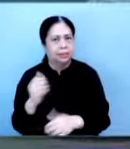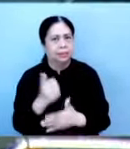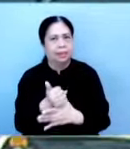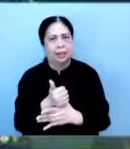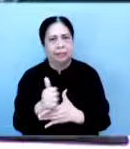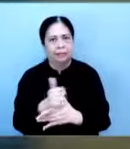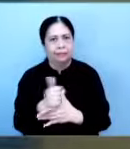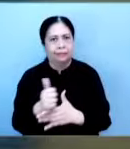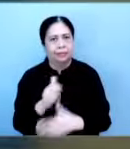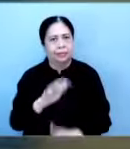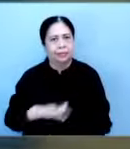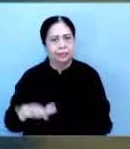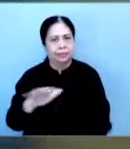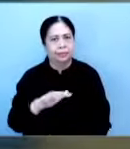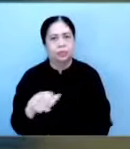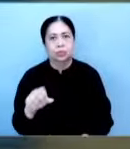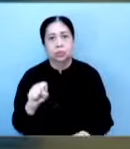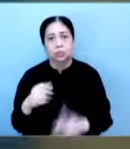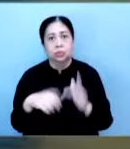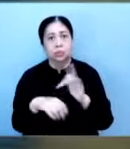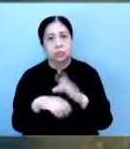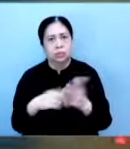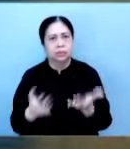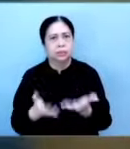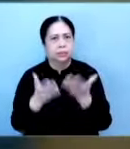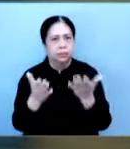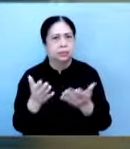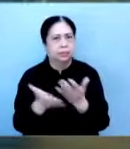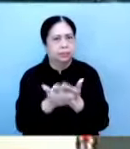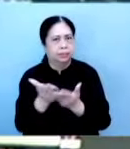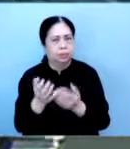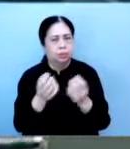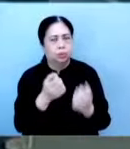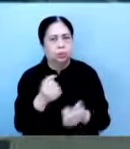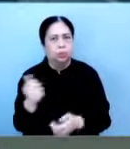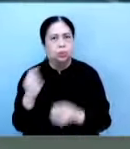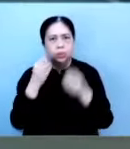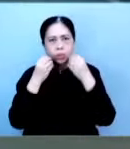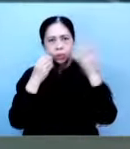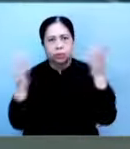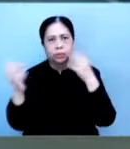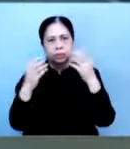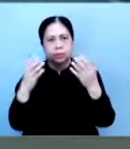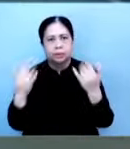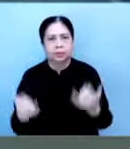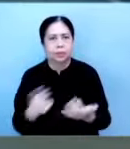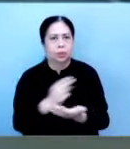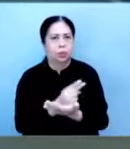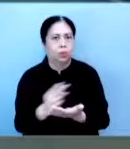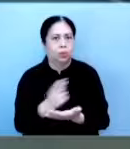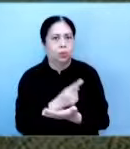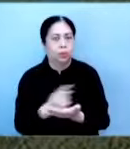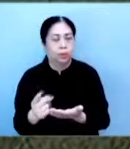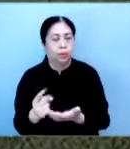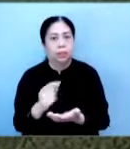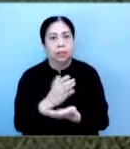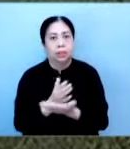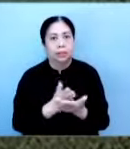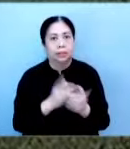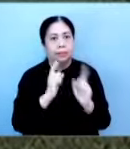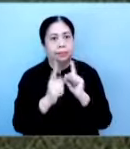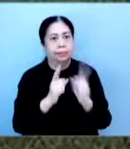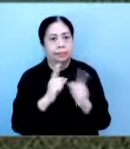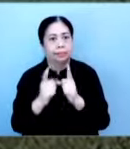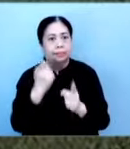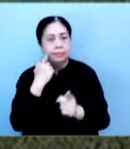NLEX kaya naman habang maaga pa mailang bumyahe na sa kanikanilang destinasyon ngayong semana Santa gaya na lang na nakausap namin na